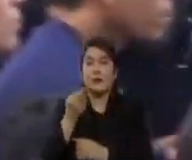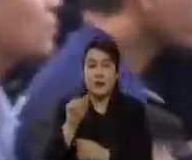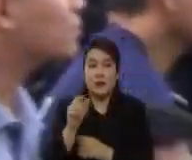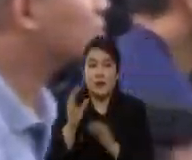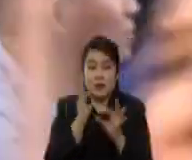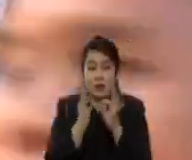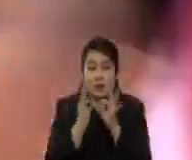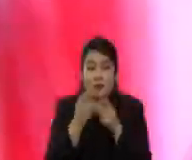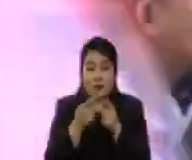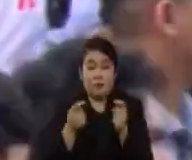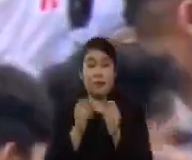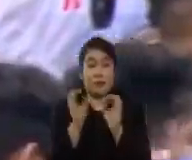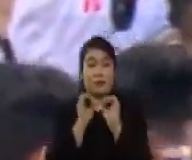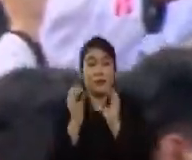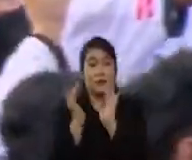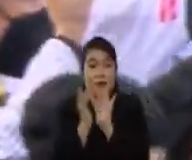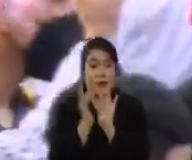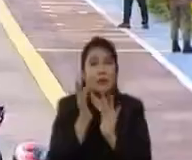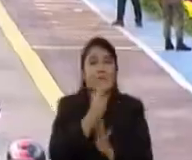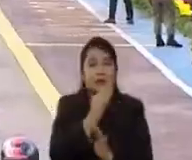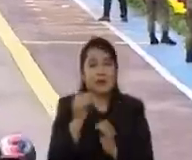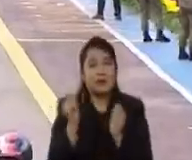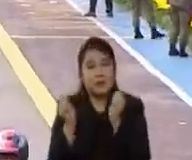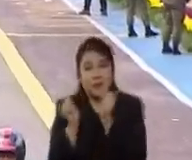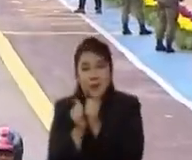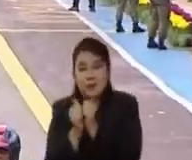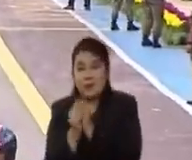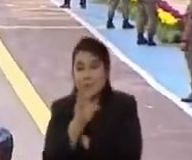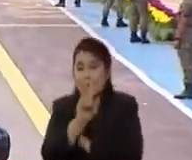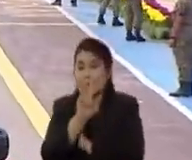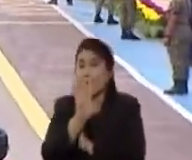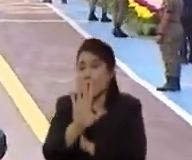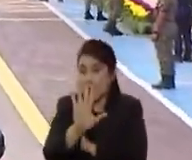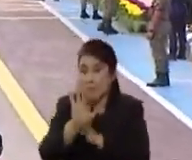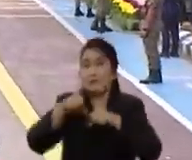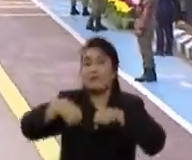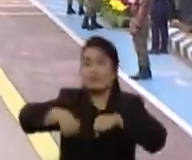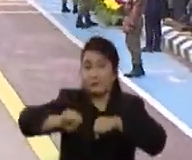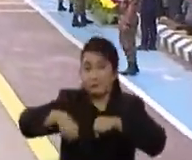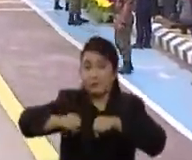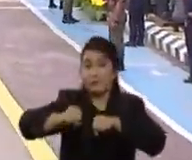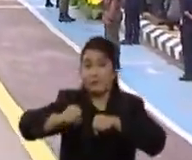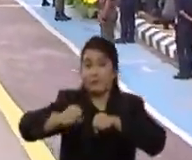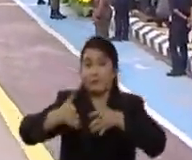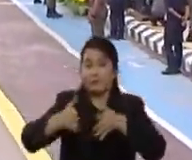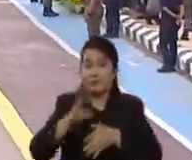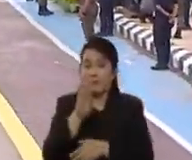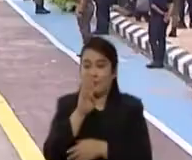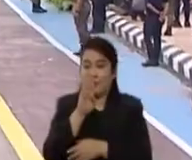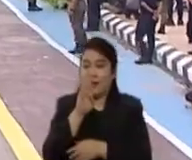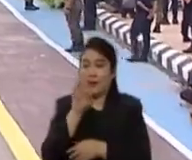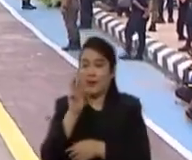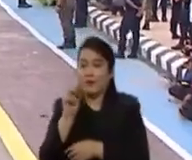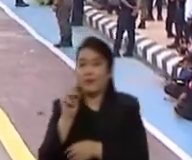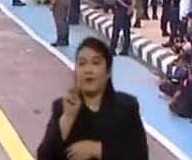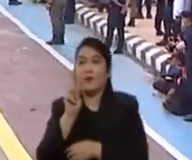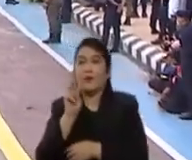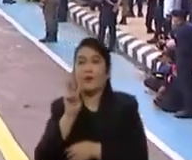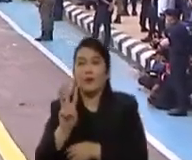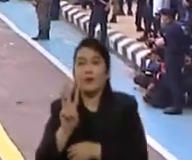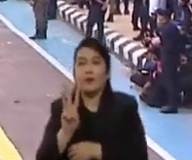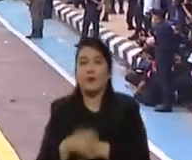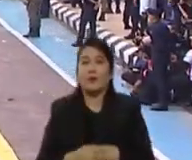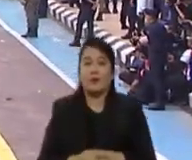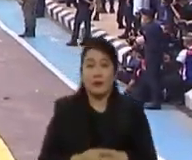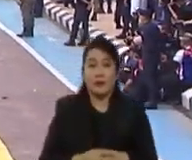capaian internet. Turut serta ialah 65 motosikal berkuasa tinggi BMW K16,